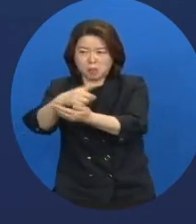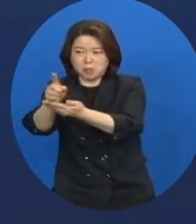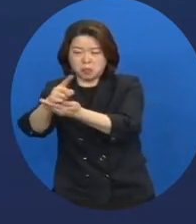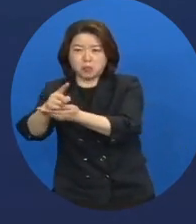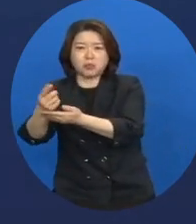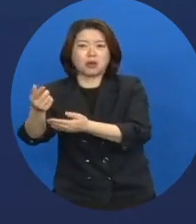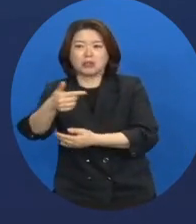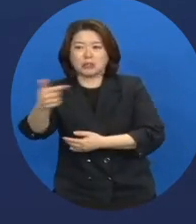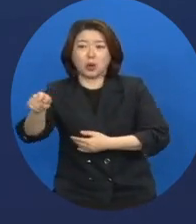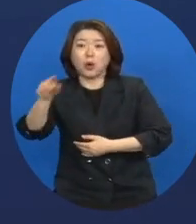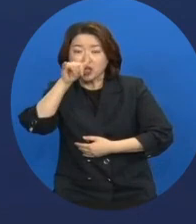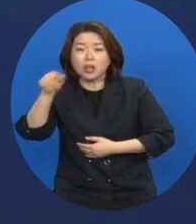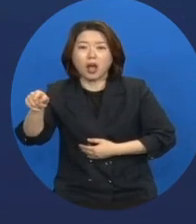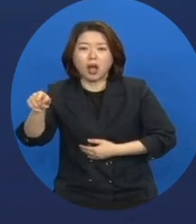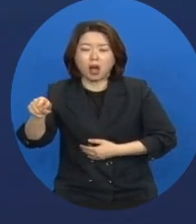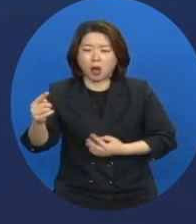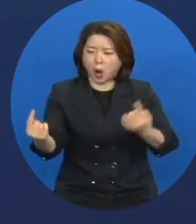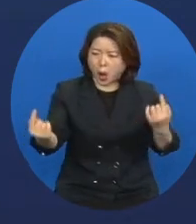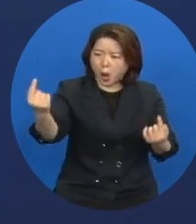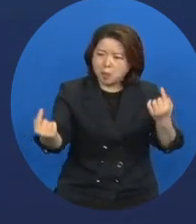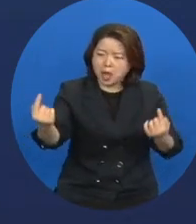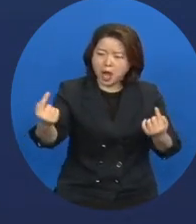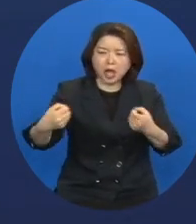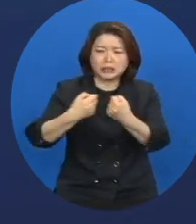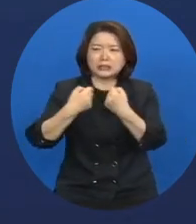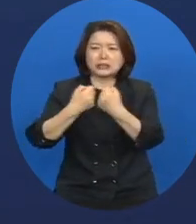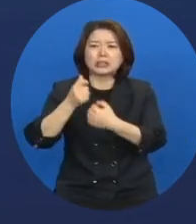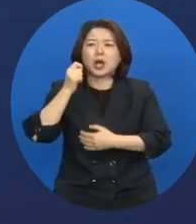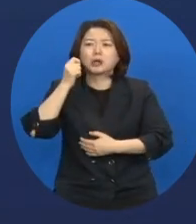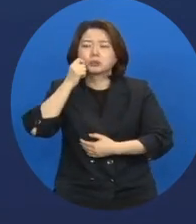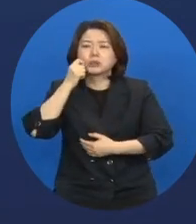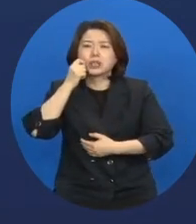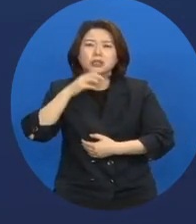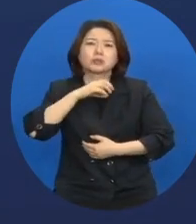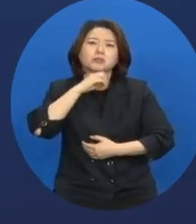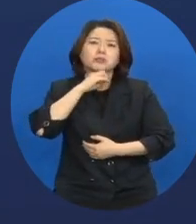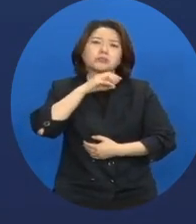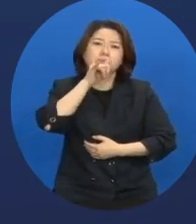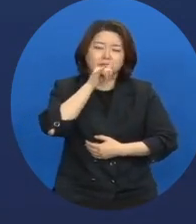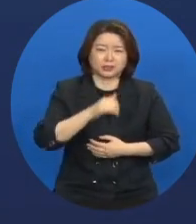있다는 거죠. 그러니 도대체 어떻게 싸워서 이기냐는 겁니다.